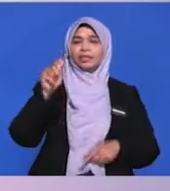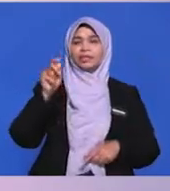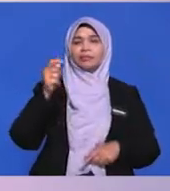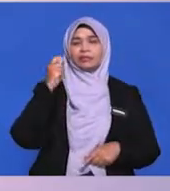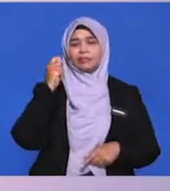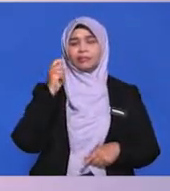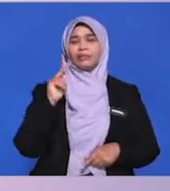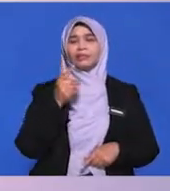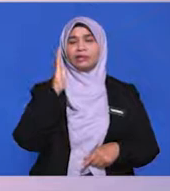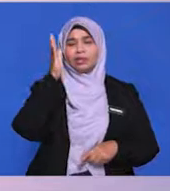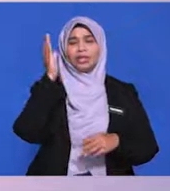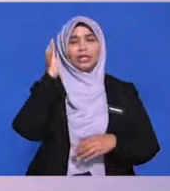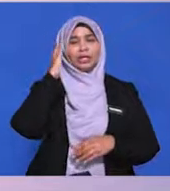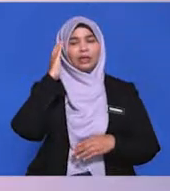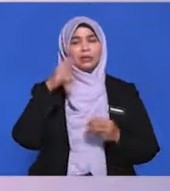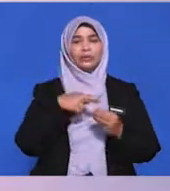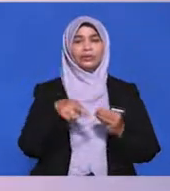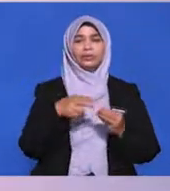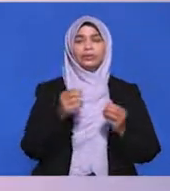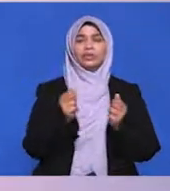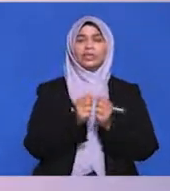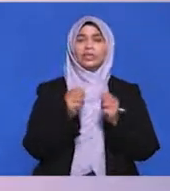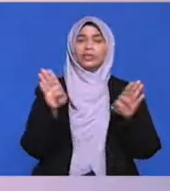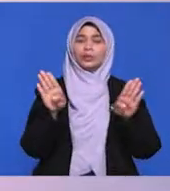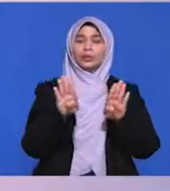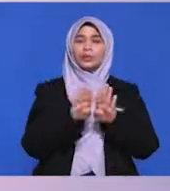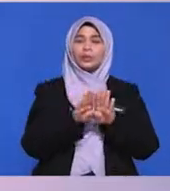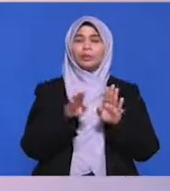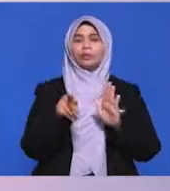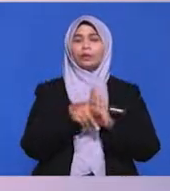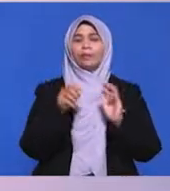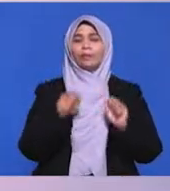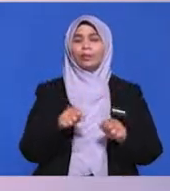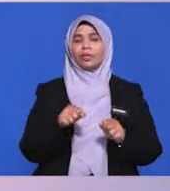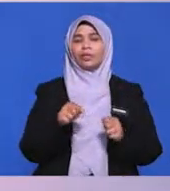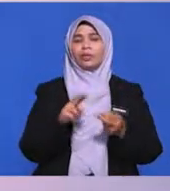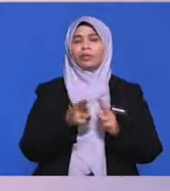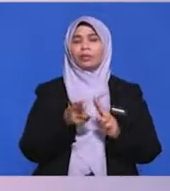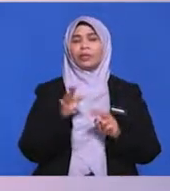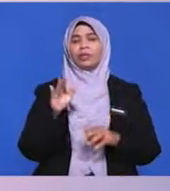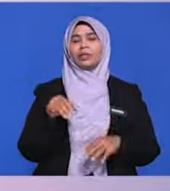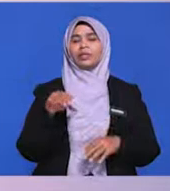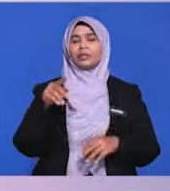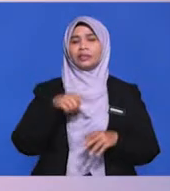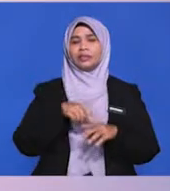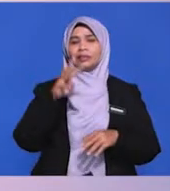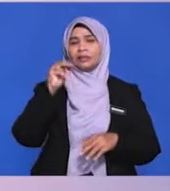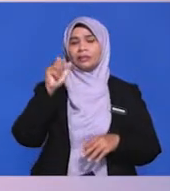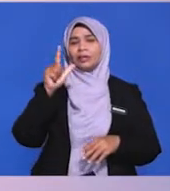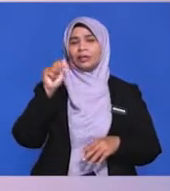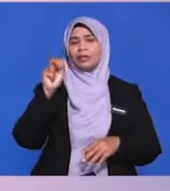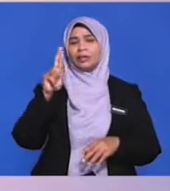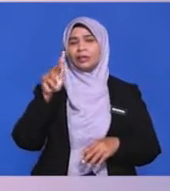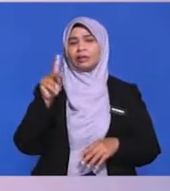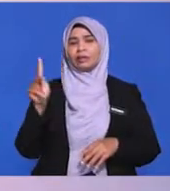mengetahui rumusnya dengan menutup tumbuh diubah yang dimanfaatkan yaitu tekanan